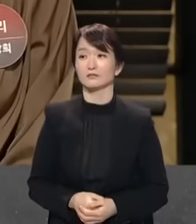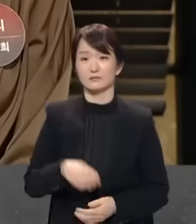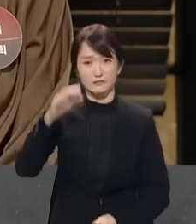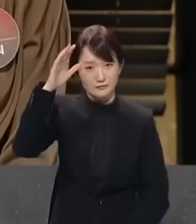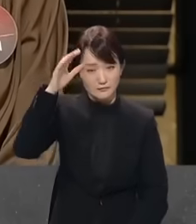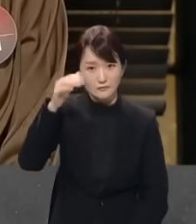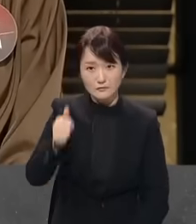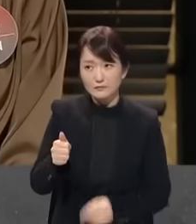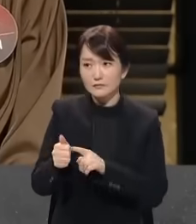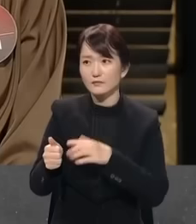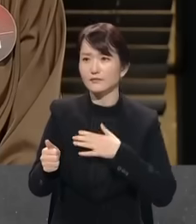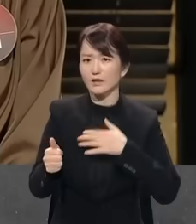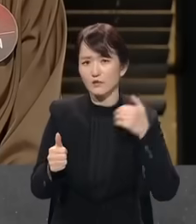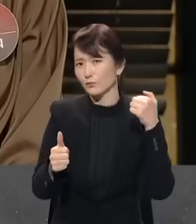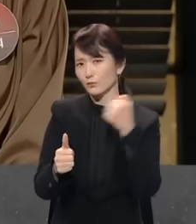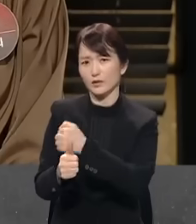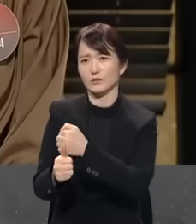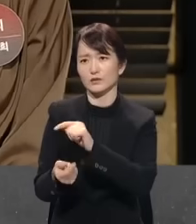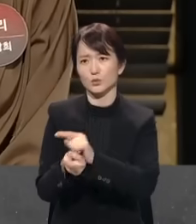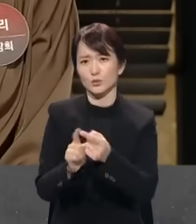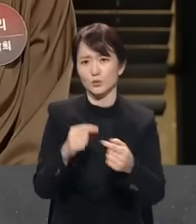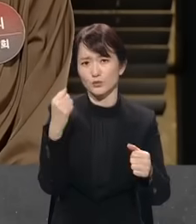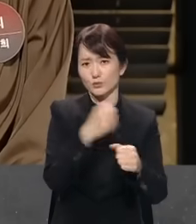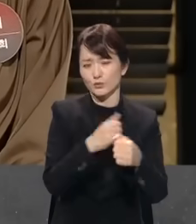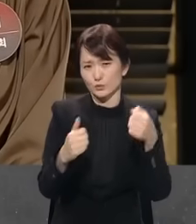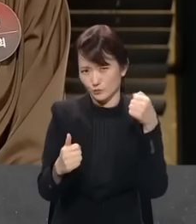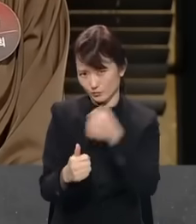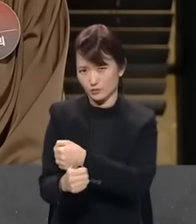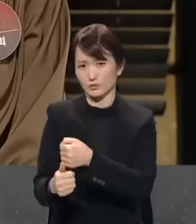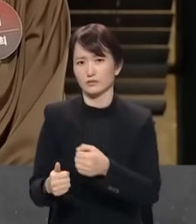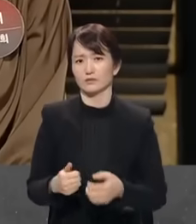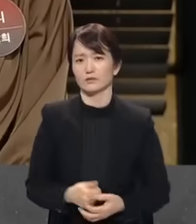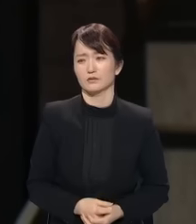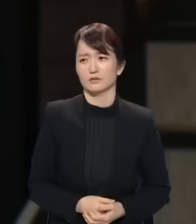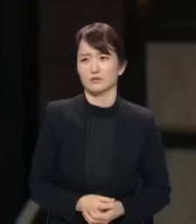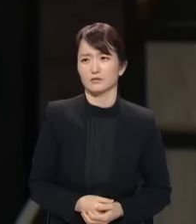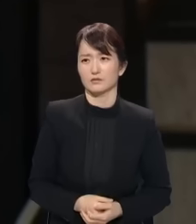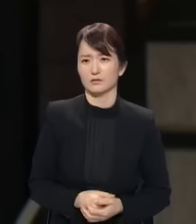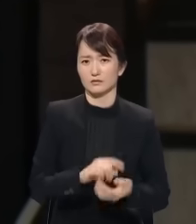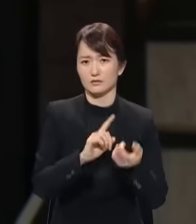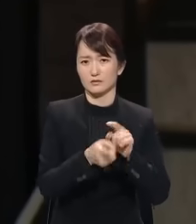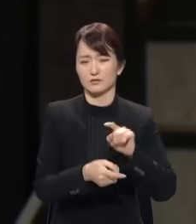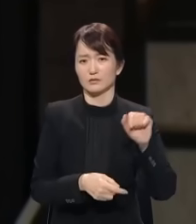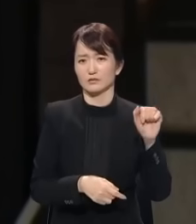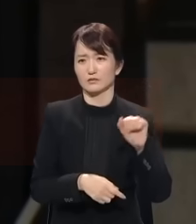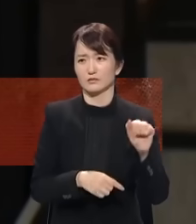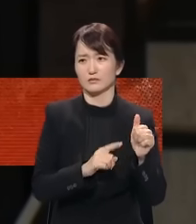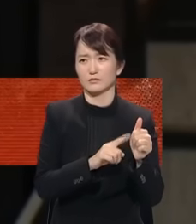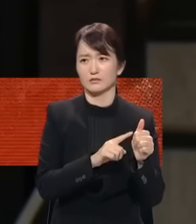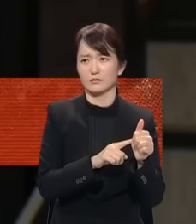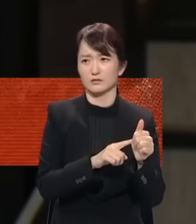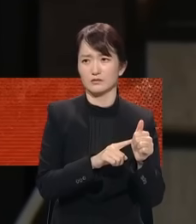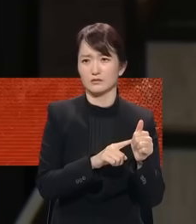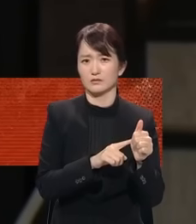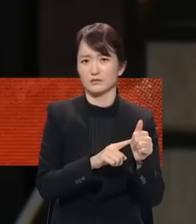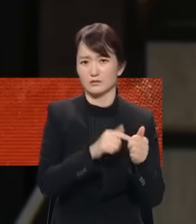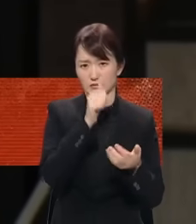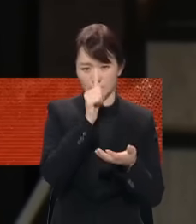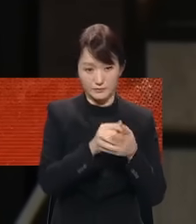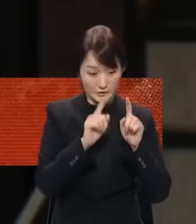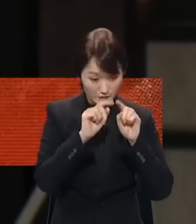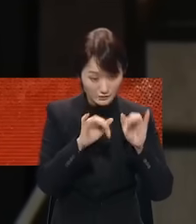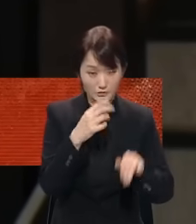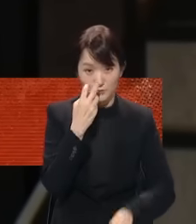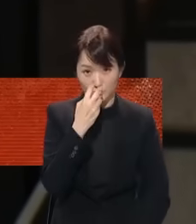견주도 나도 맞았다라고 쌍방폭행이다라고 주장을 한 거예요. 그러다 보니까 이 대리기사께서 이제 피의자로도 이제 조사를